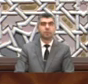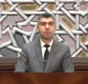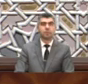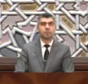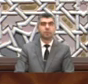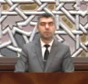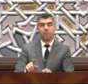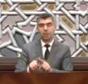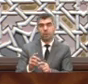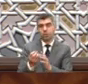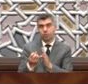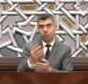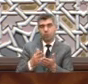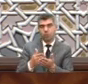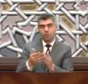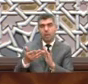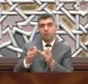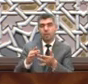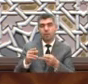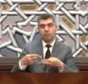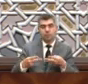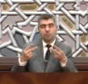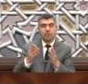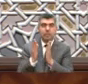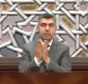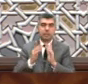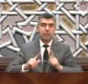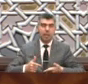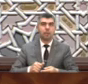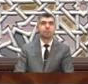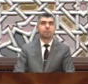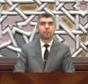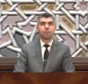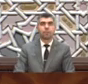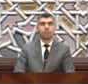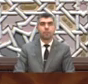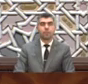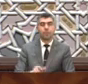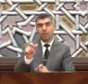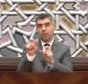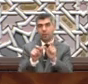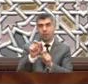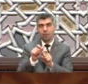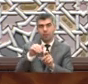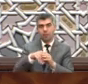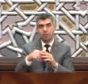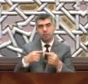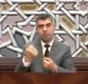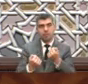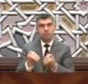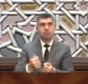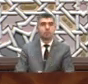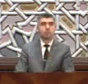تعزيز إمكانات البنية الرقمية في قطاع التعليم للسيدات والسادة النواب المحترمين من فريق الأصالة